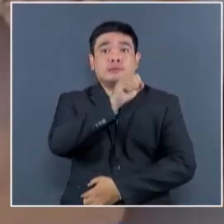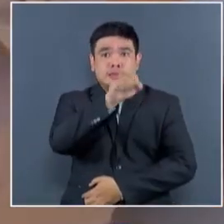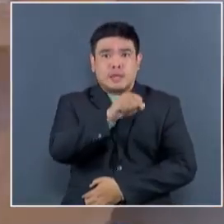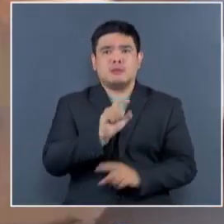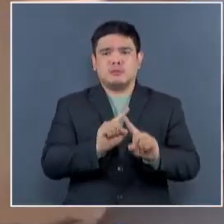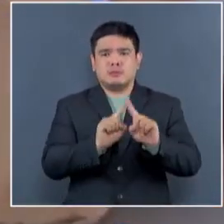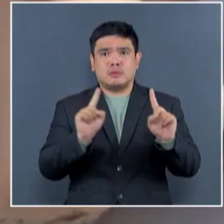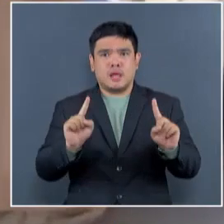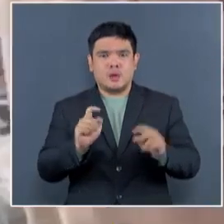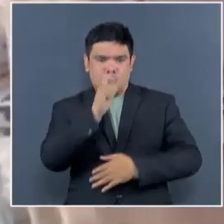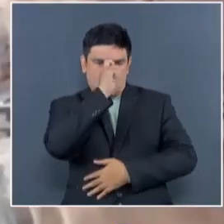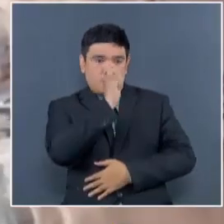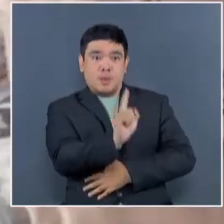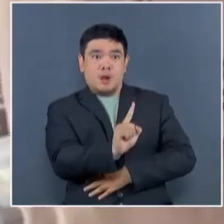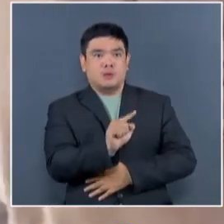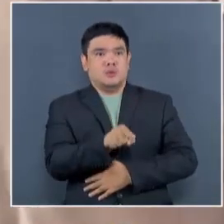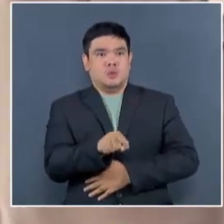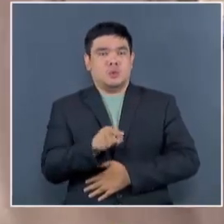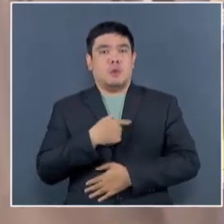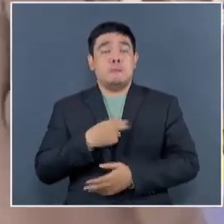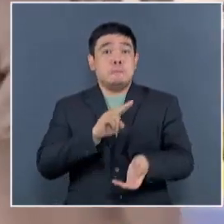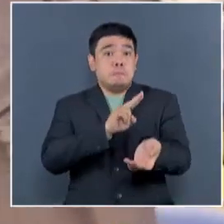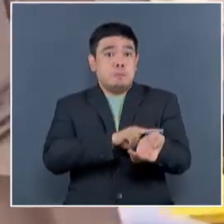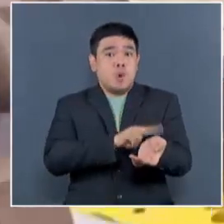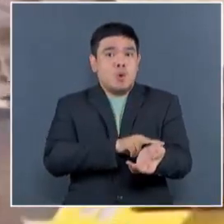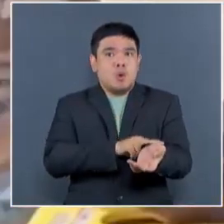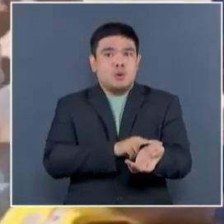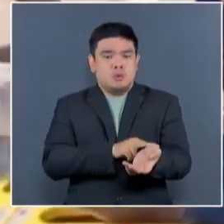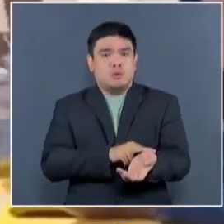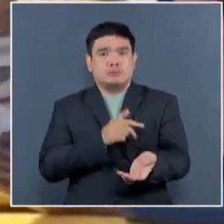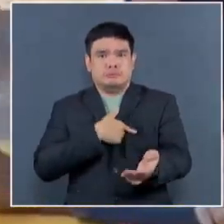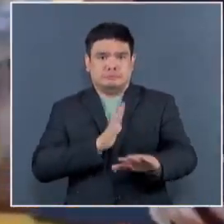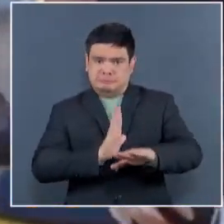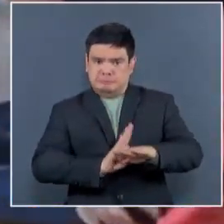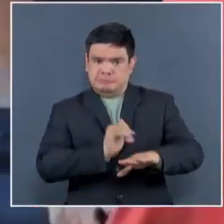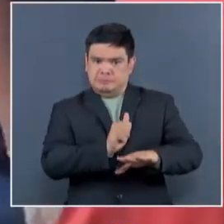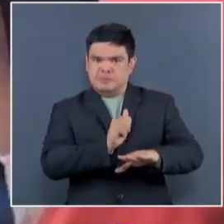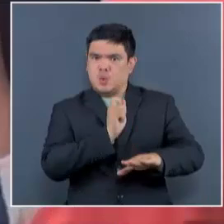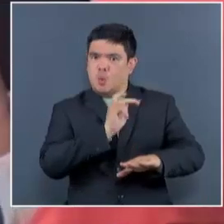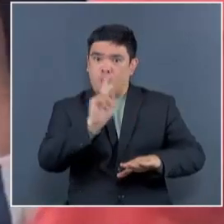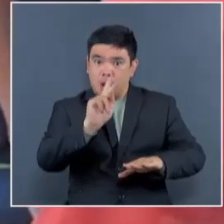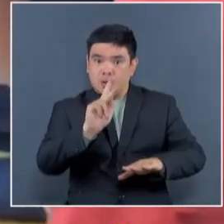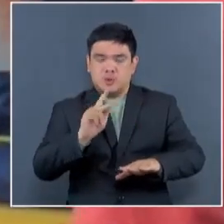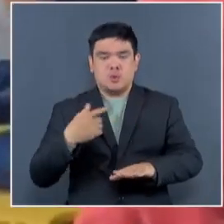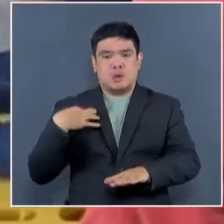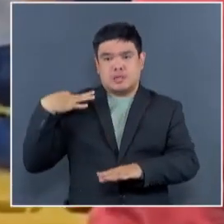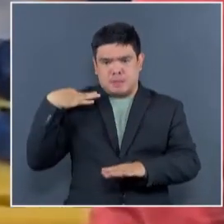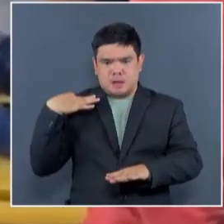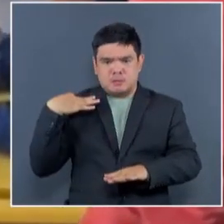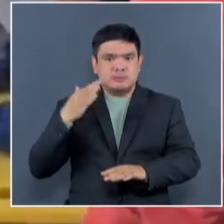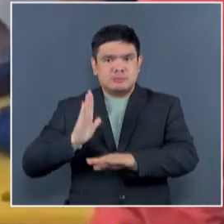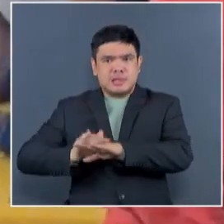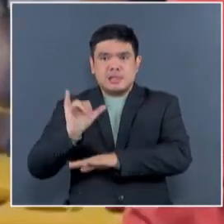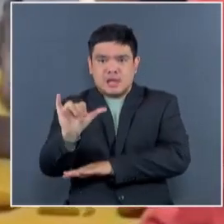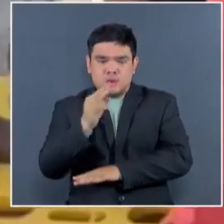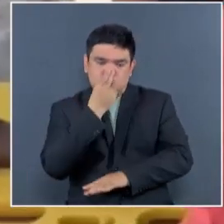ว่าด้วยความเคารพนะฮะกู้ภัยกู้ชีพกับคุณหมอเนี่ยบางทีเนี่ยคุณหมอเนี่ยถือว่าเรียนมาทางด้านนี้โดยตรงอาจจะแม่นกว่าอ่าถือ